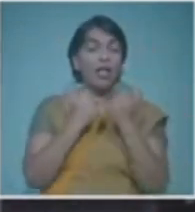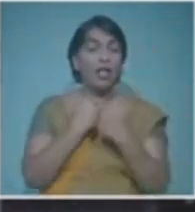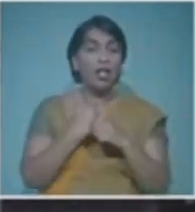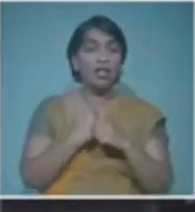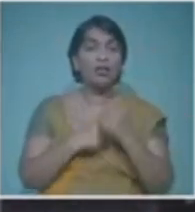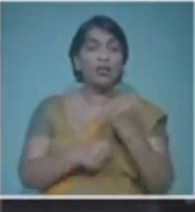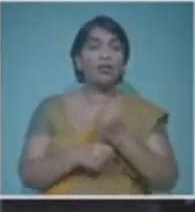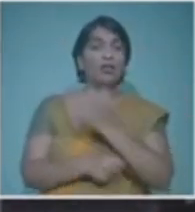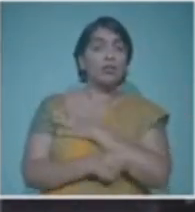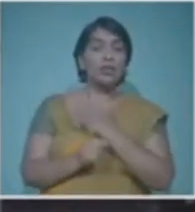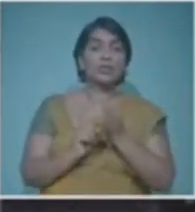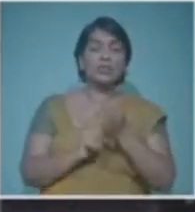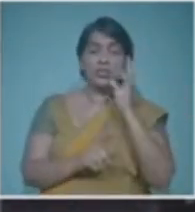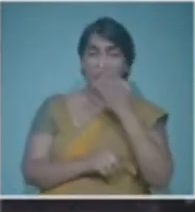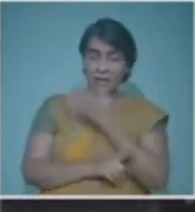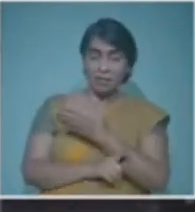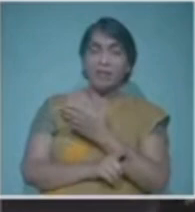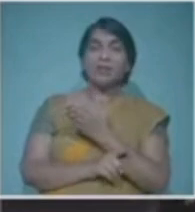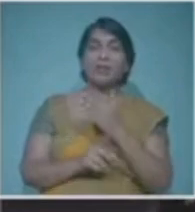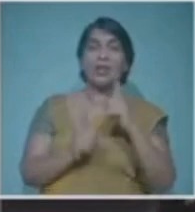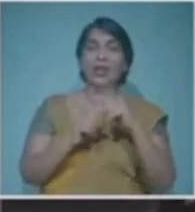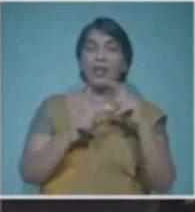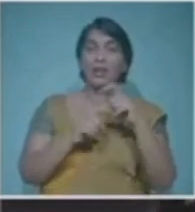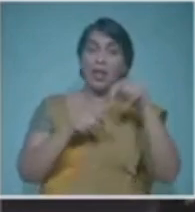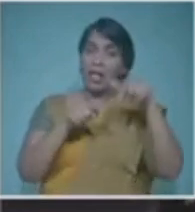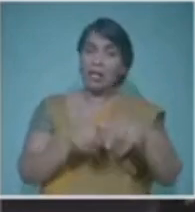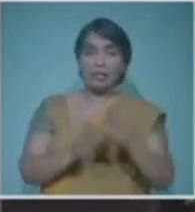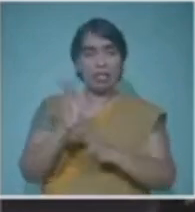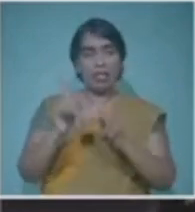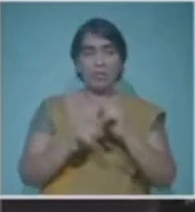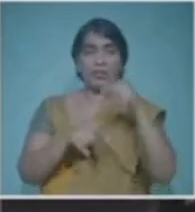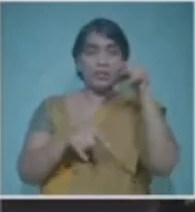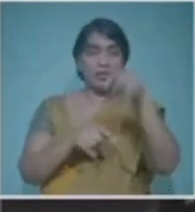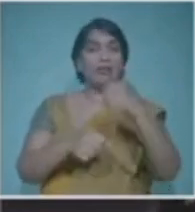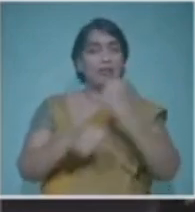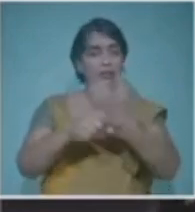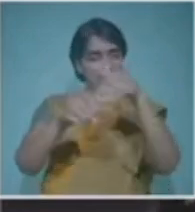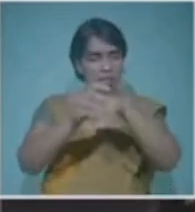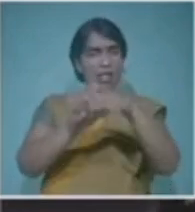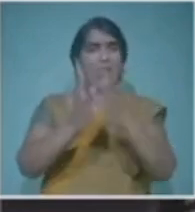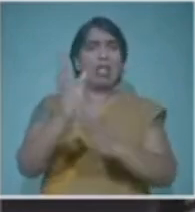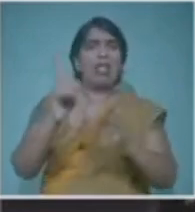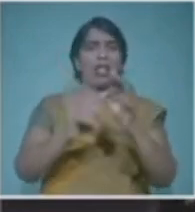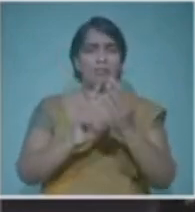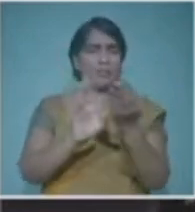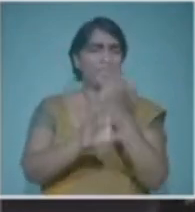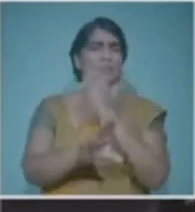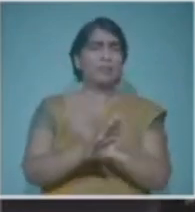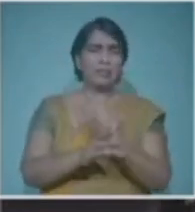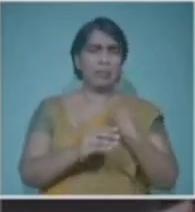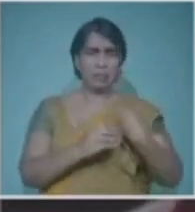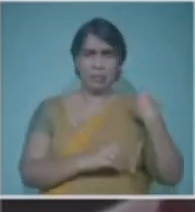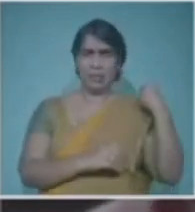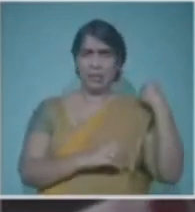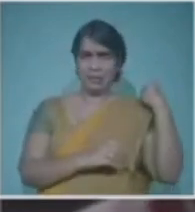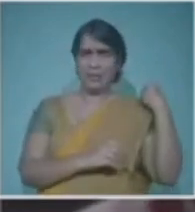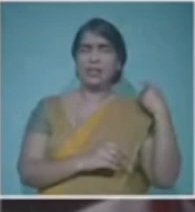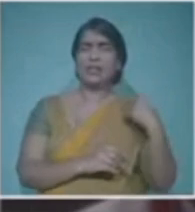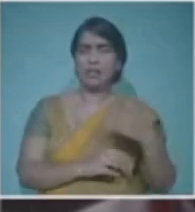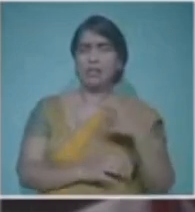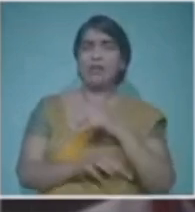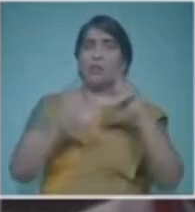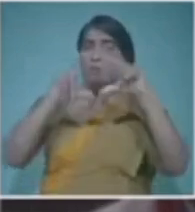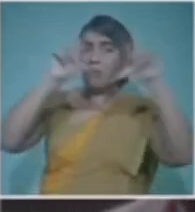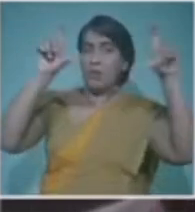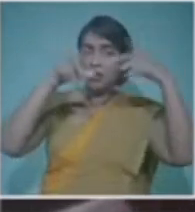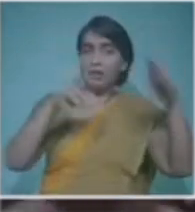ජනාධිපතිතුමාගේ නියෝගය තුල ඒ අධ්‍යාපන අමාත්‍යාංශයේ ඔබතුමා අධැමති වෙලා හිටියට එදා මේ රාජයේම ඇමතිවරයාම තමයි මේ පහුගිය කාලේ එච්චර කාලයක් ගිහිලා නැහැ එහෙම වෙලා බෝඩ්